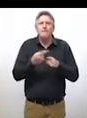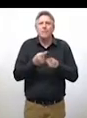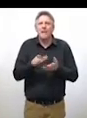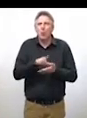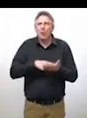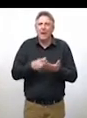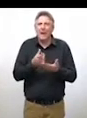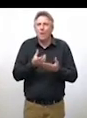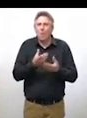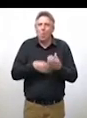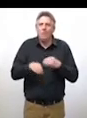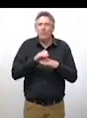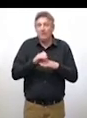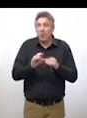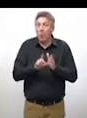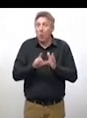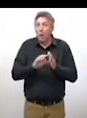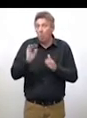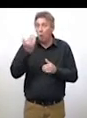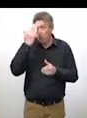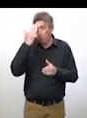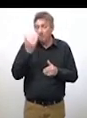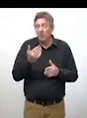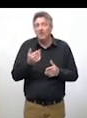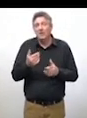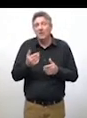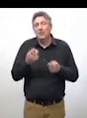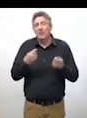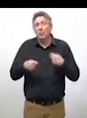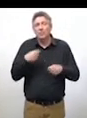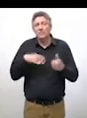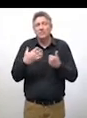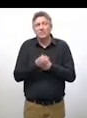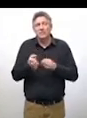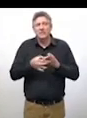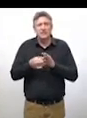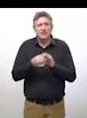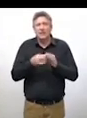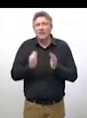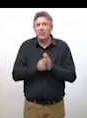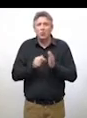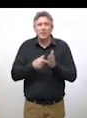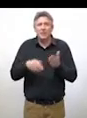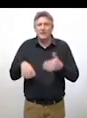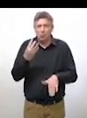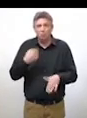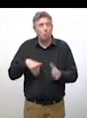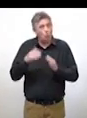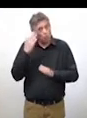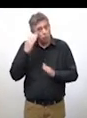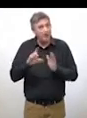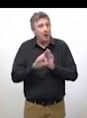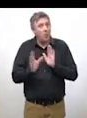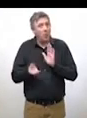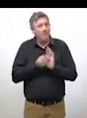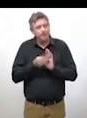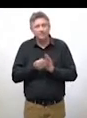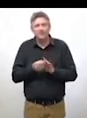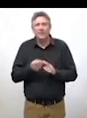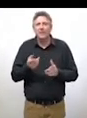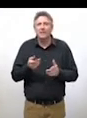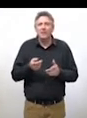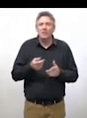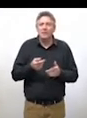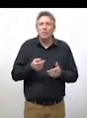reconnues officiellement dans la loi, depuis la loi sur l'économie sociale et solidaire de 2014. Elles sont donc émises et gérées obligatoirement par